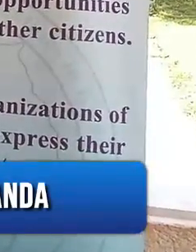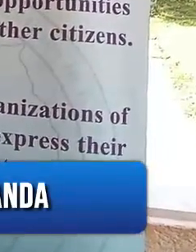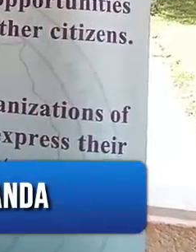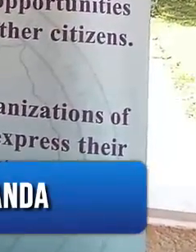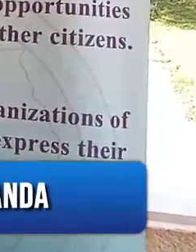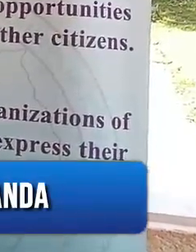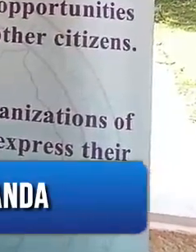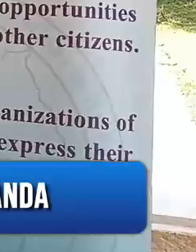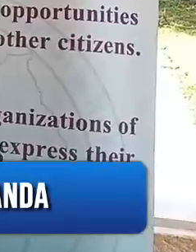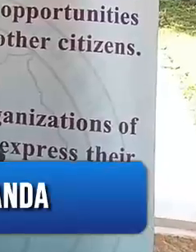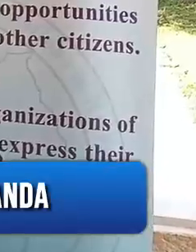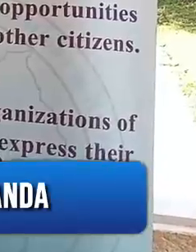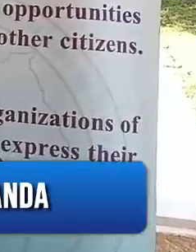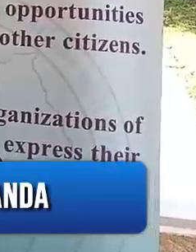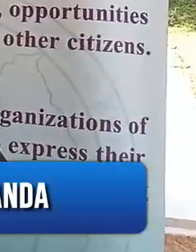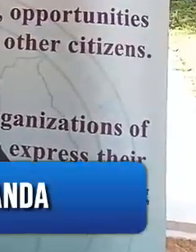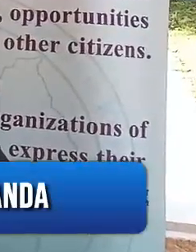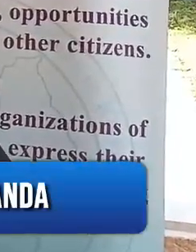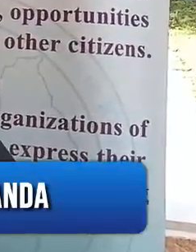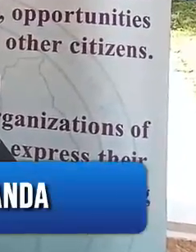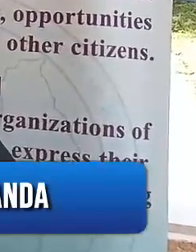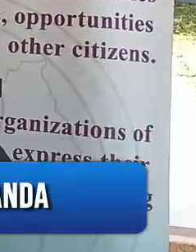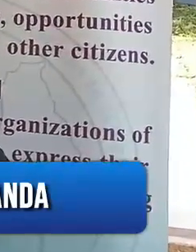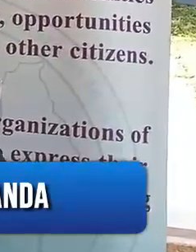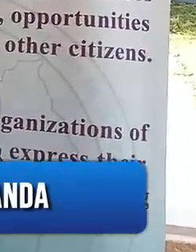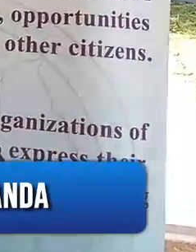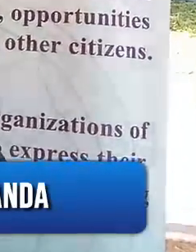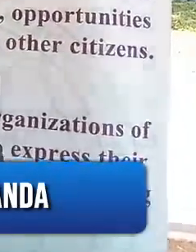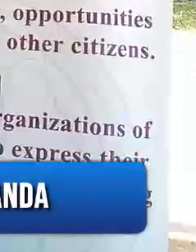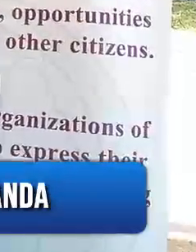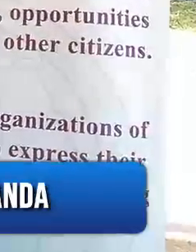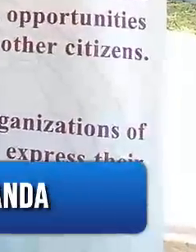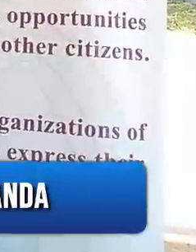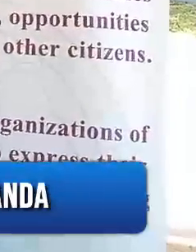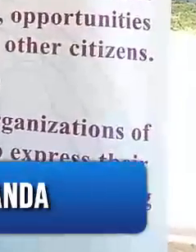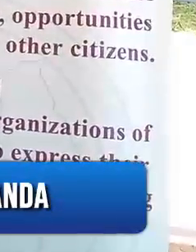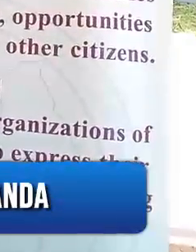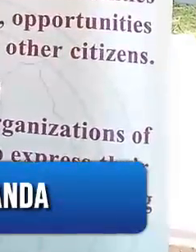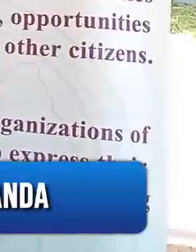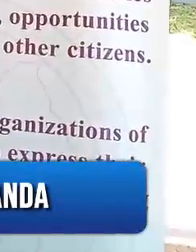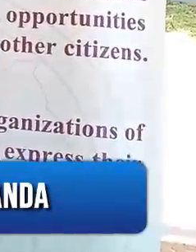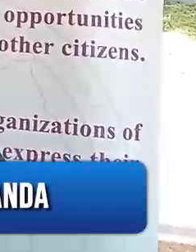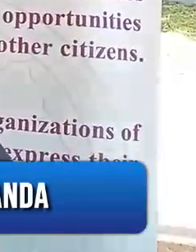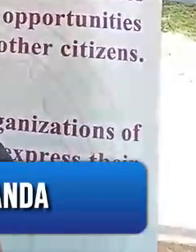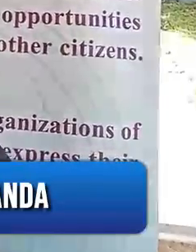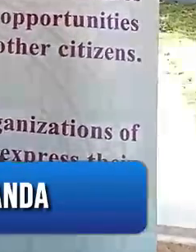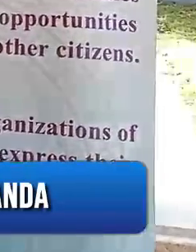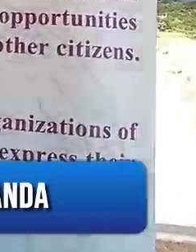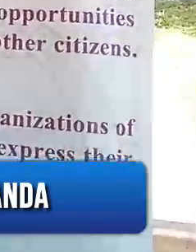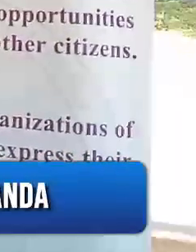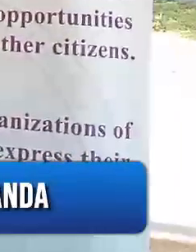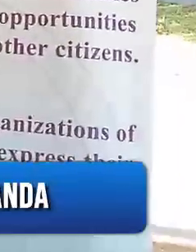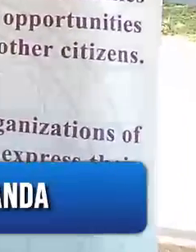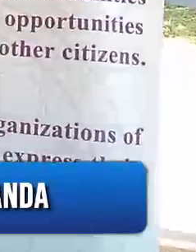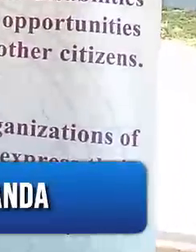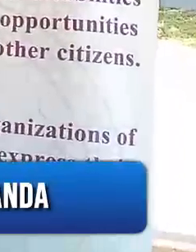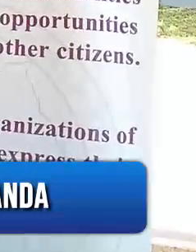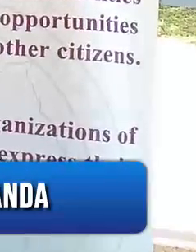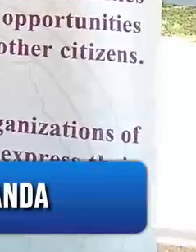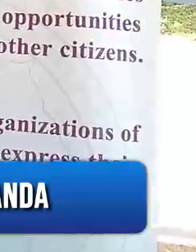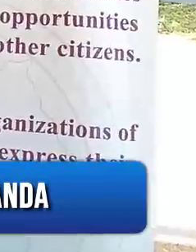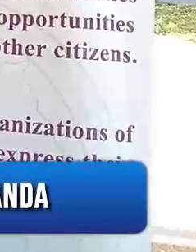umunota wo kuvuza inzogera cyangwa se ifirimbi cyangwa se ingoma, kugira ngo abantu bongere kuko babone